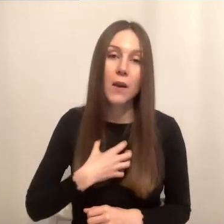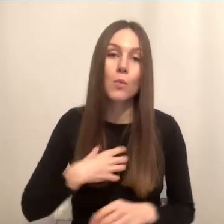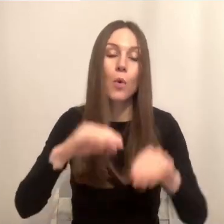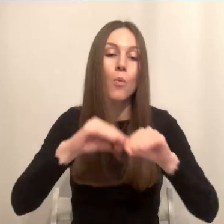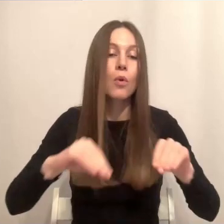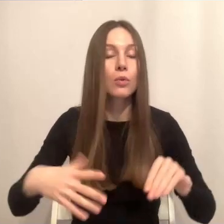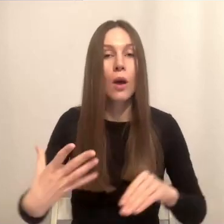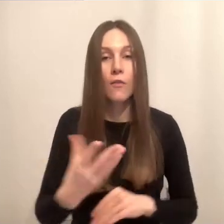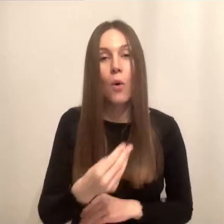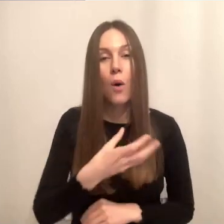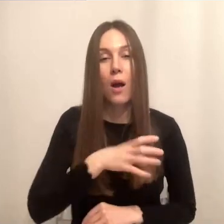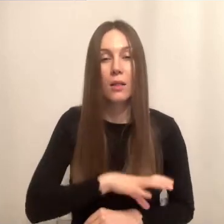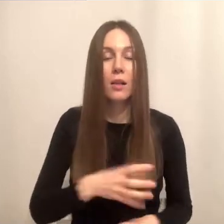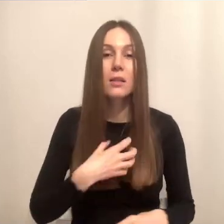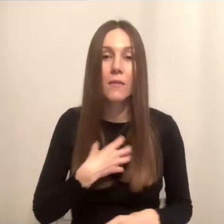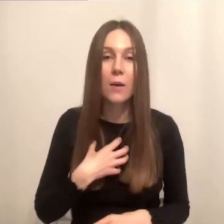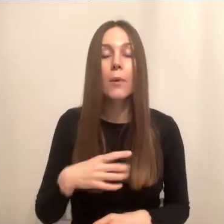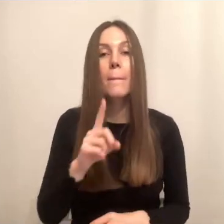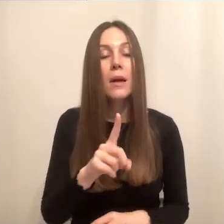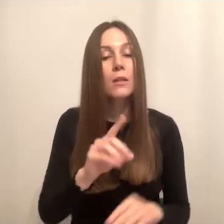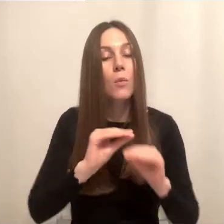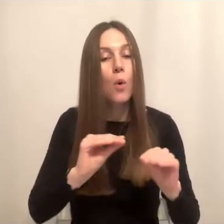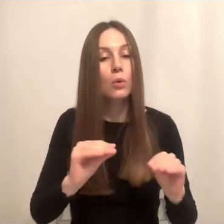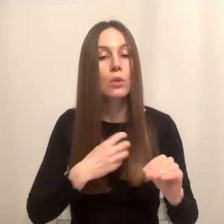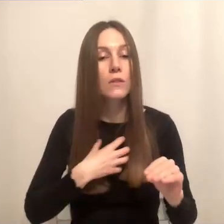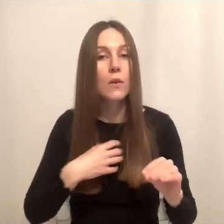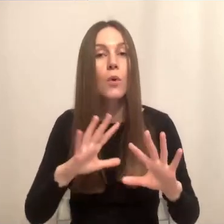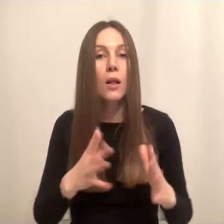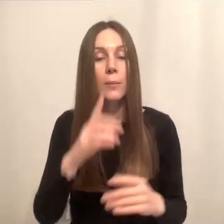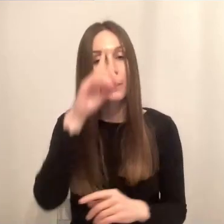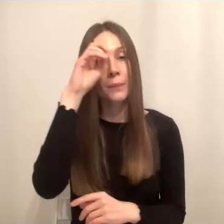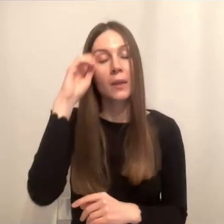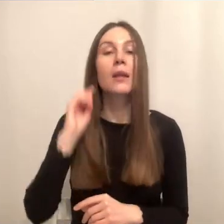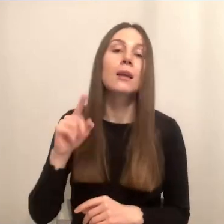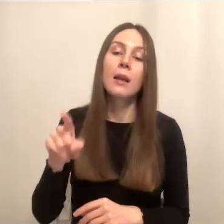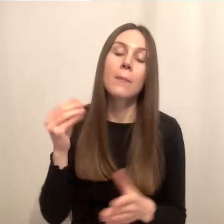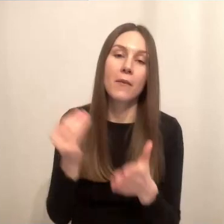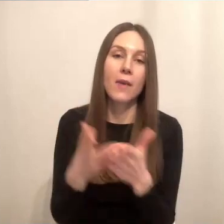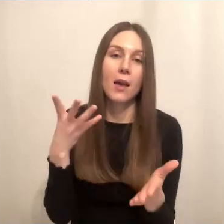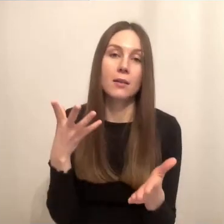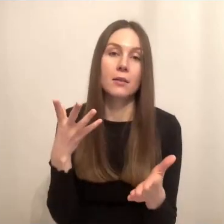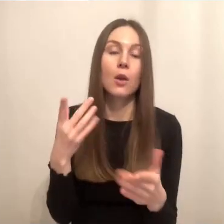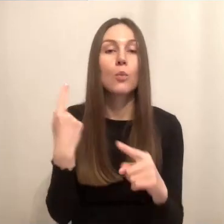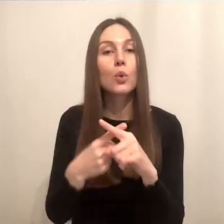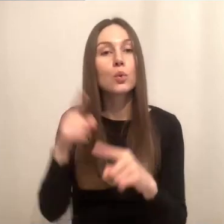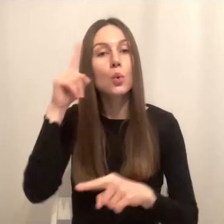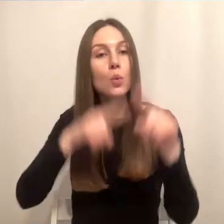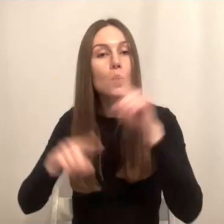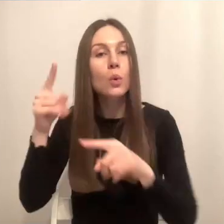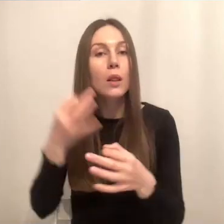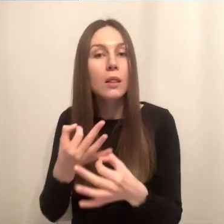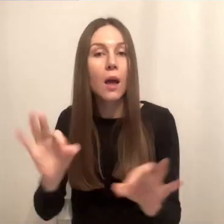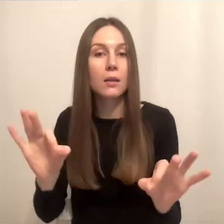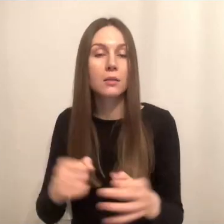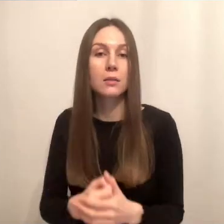atlyginimas, bet mokytojui yra labai svarbu, kada jis yra vertinamas ir kada jis yra kūrybiškai laisvas. Tai Trakų